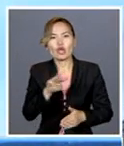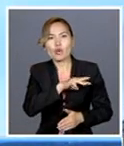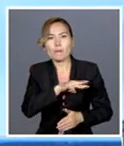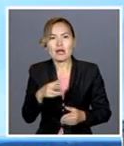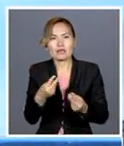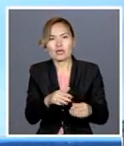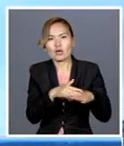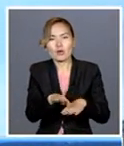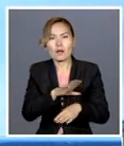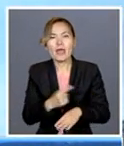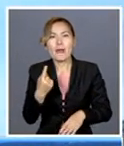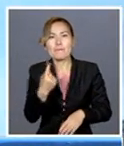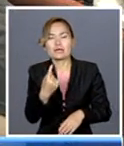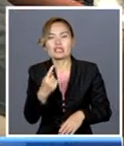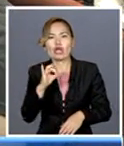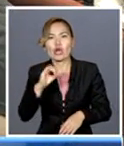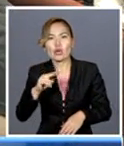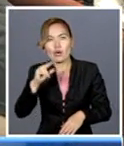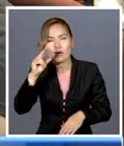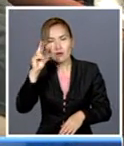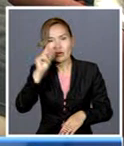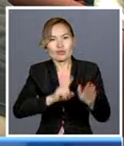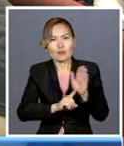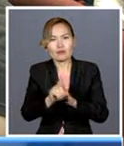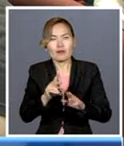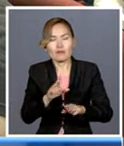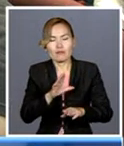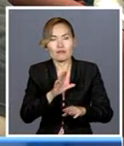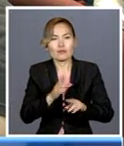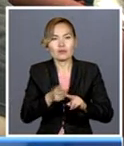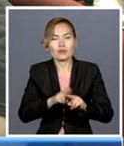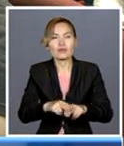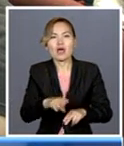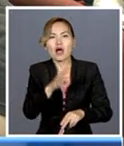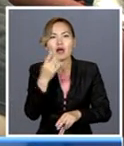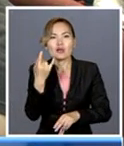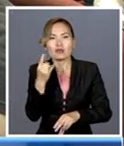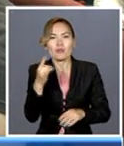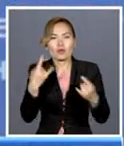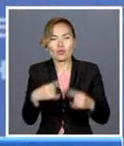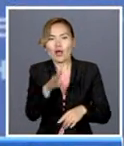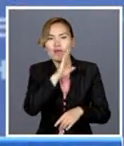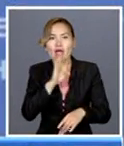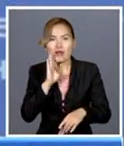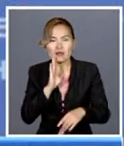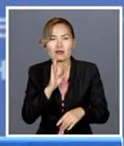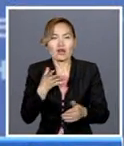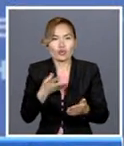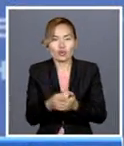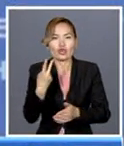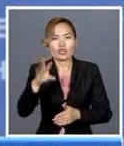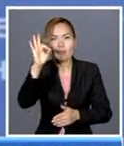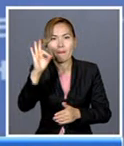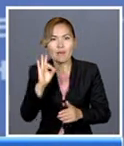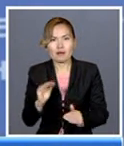қарастырылды. Сондай-ақ, бірінші шілдеден бастап нәрестелі болған отбасылар үшін де бір реттік жәрдемақы көлемі 20%-ға артты. Ал атаулы әлеуметтік